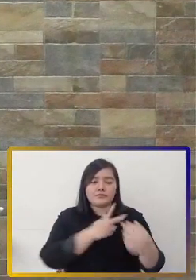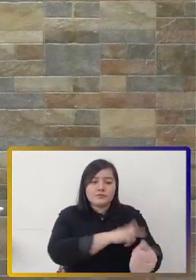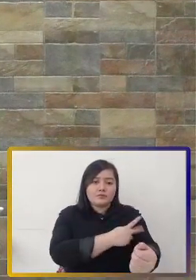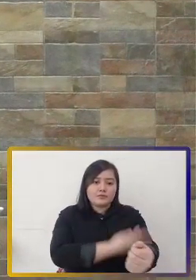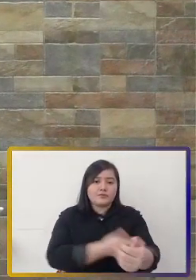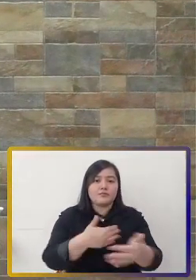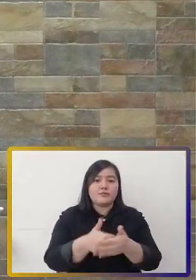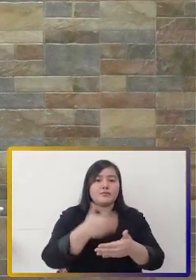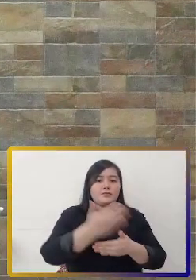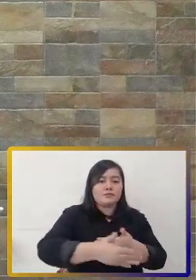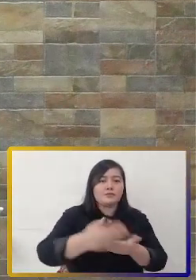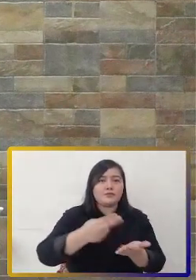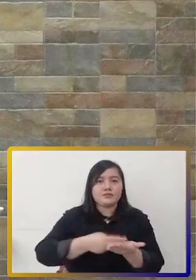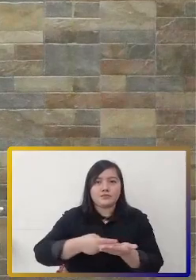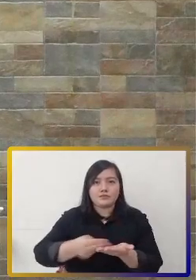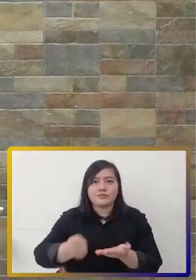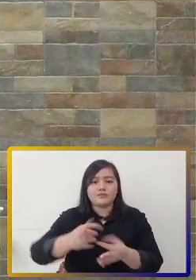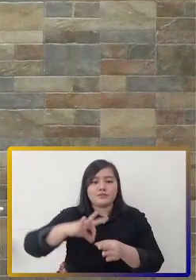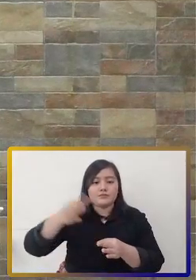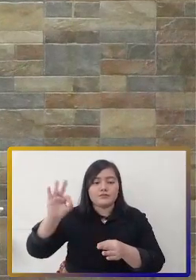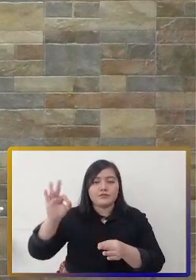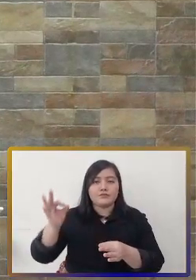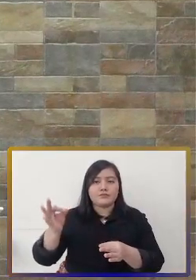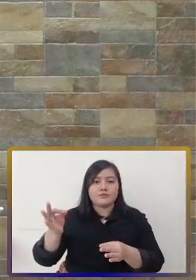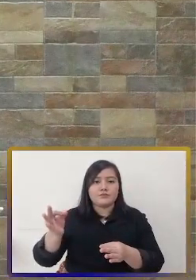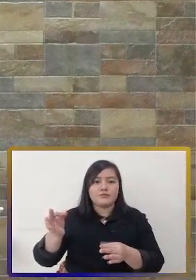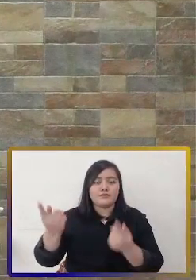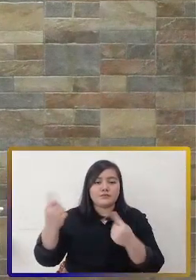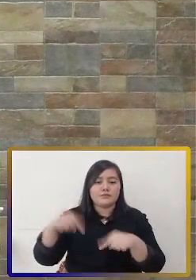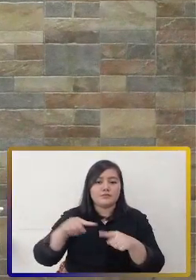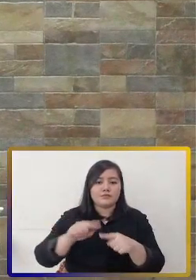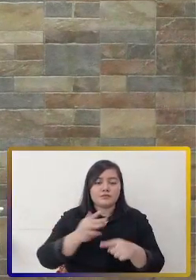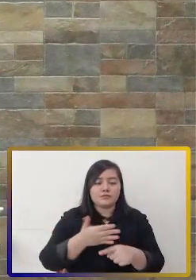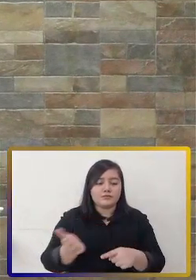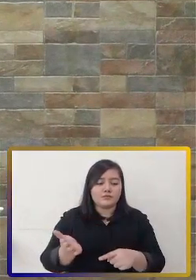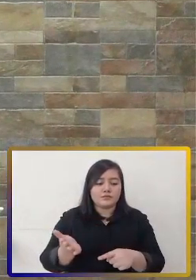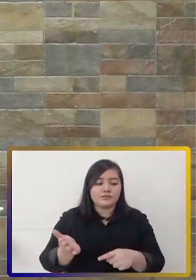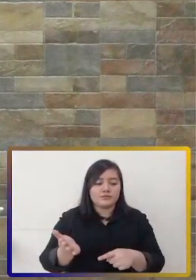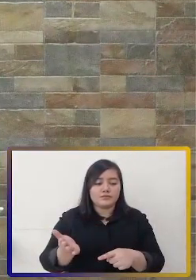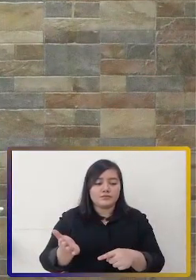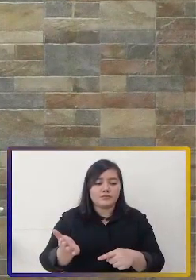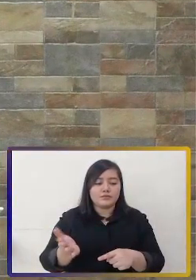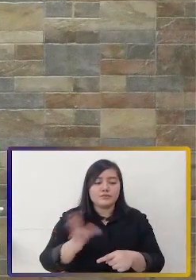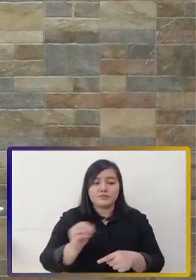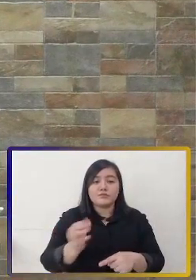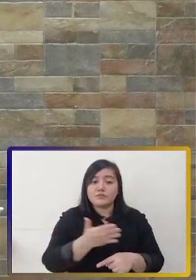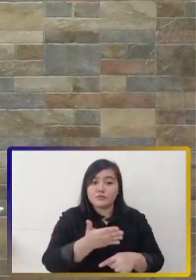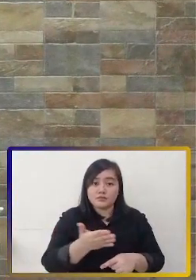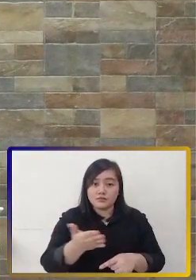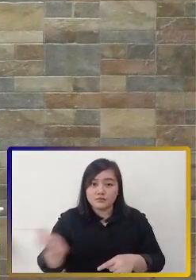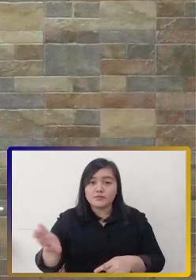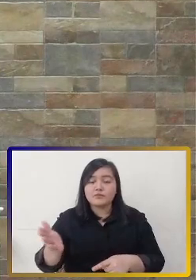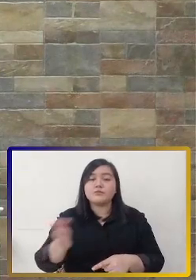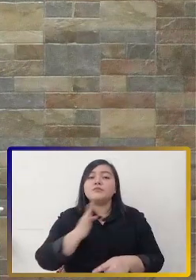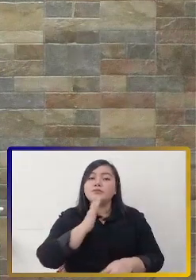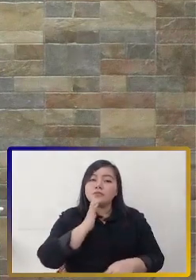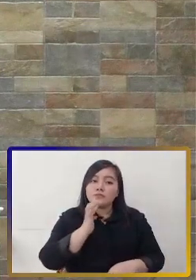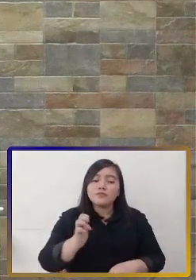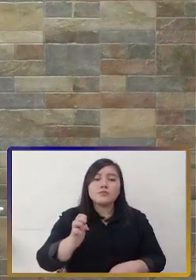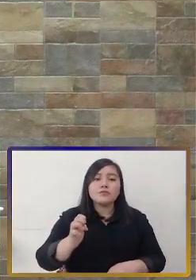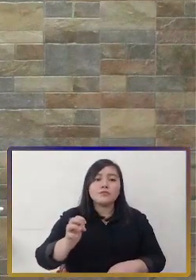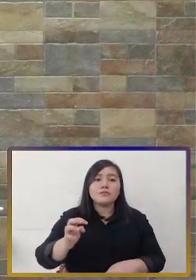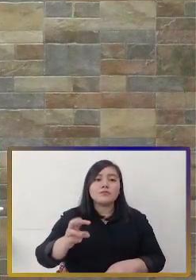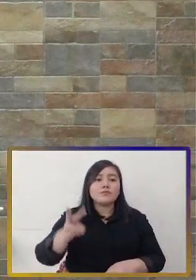ko po sa inyo na plan ng Panginoon Jesucristo. Sabi niya po dyan, and ye shall be what? Witnesses unto